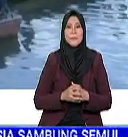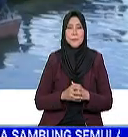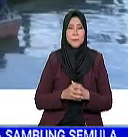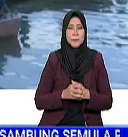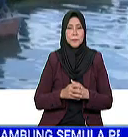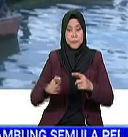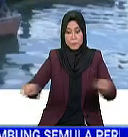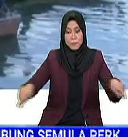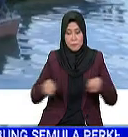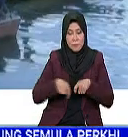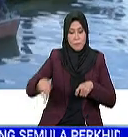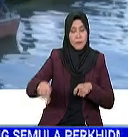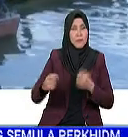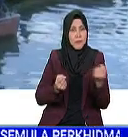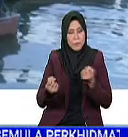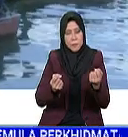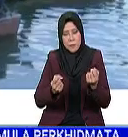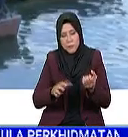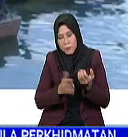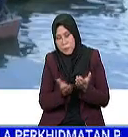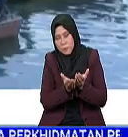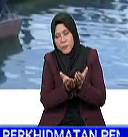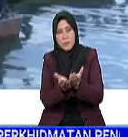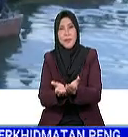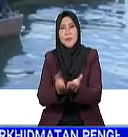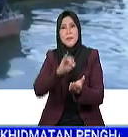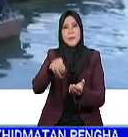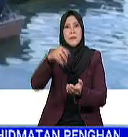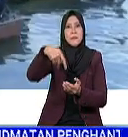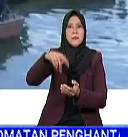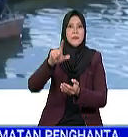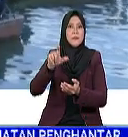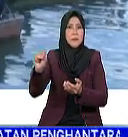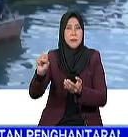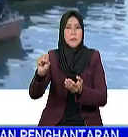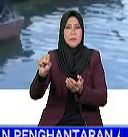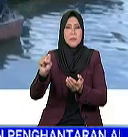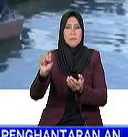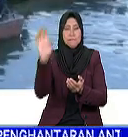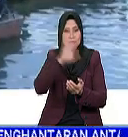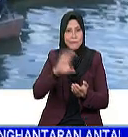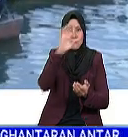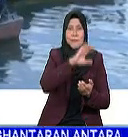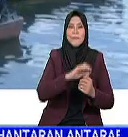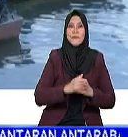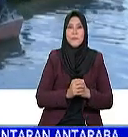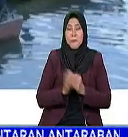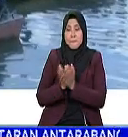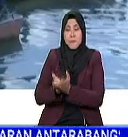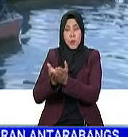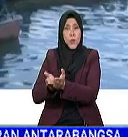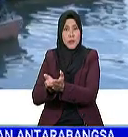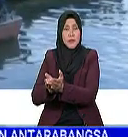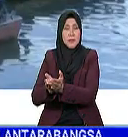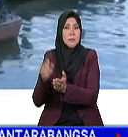trombol telah dibuat rodaan rapper suka juga tamperan laut Rawa jprs dana botol tengiri milea